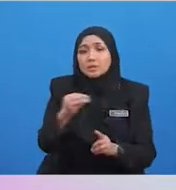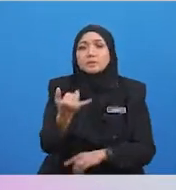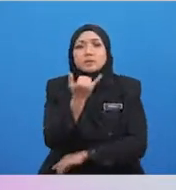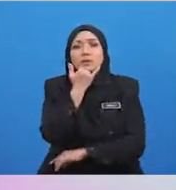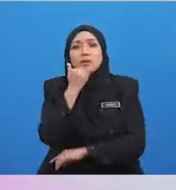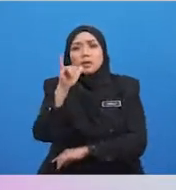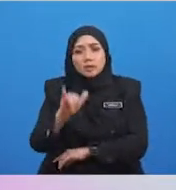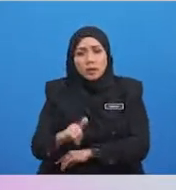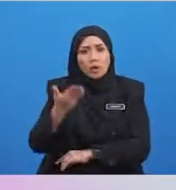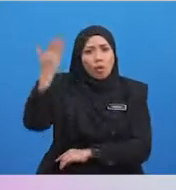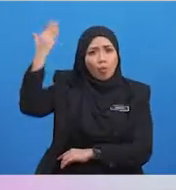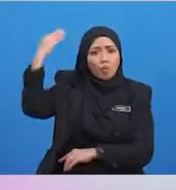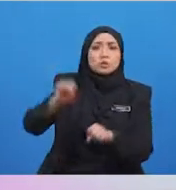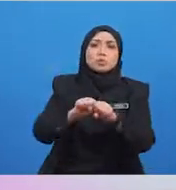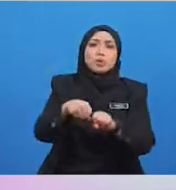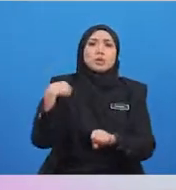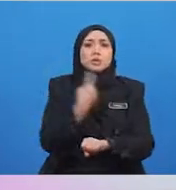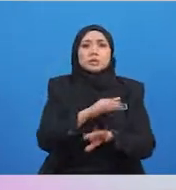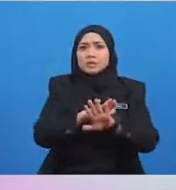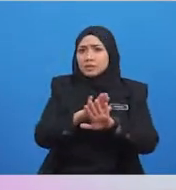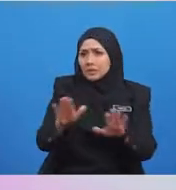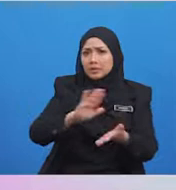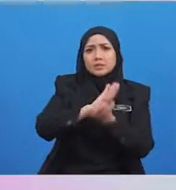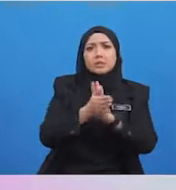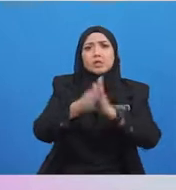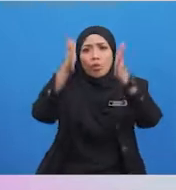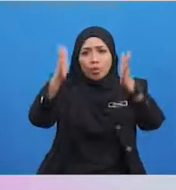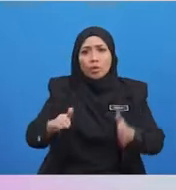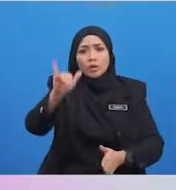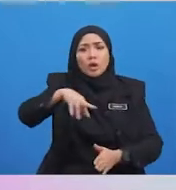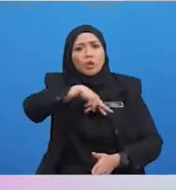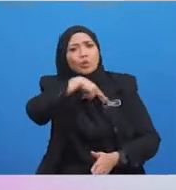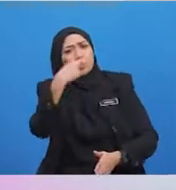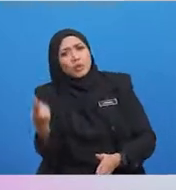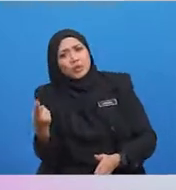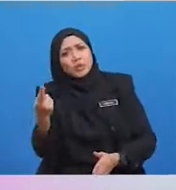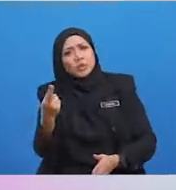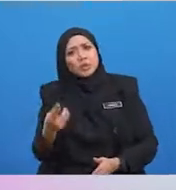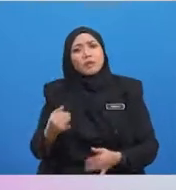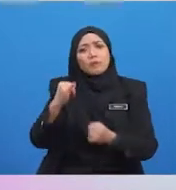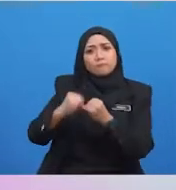kesalahan supaya kita tidak menjadi orang yang rugi di akhirat kelak.